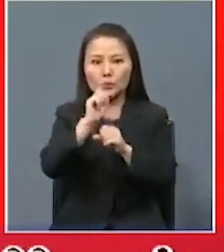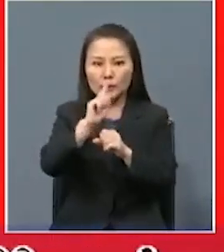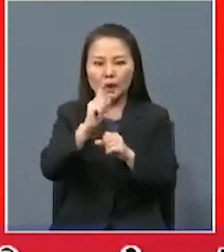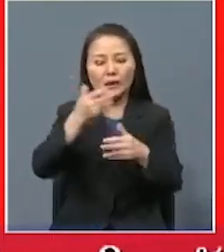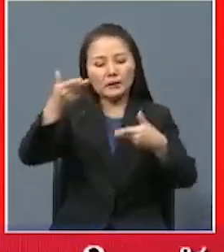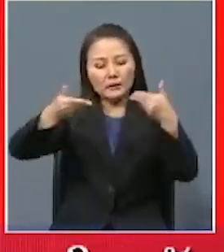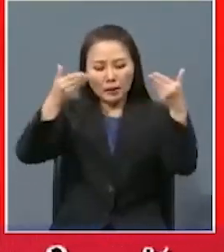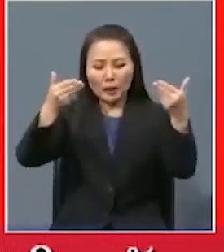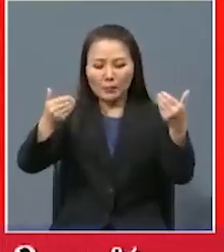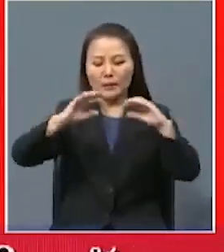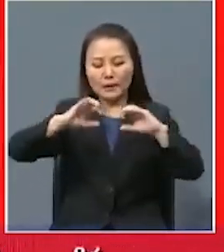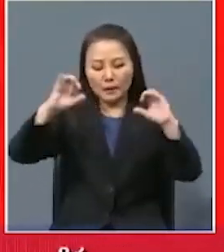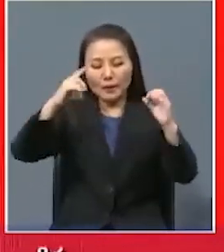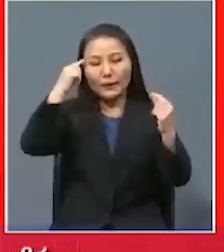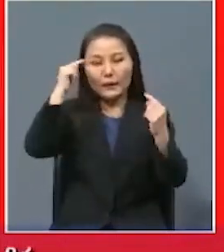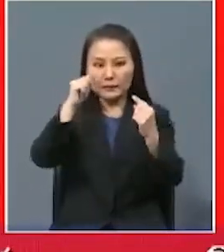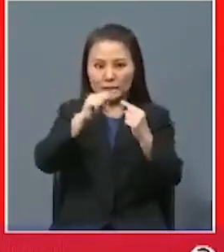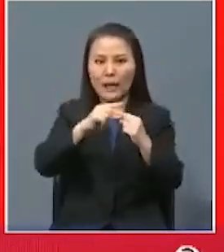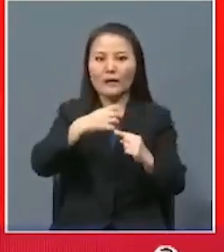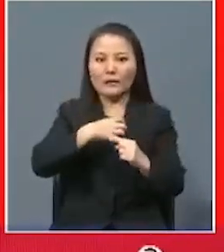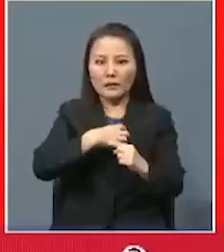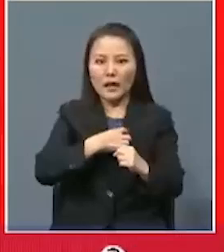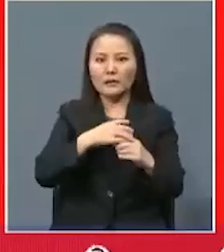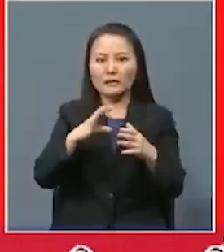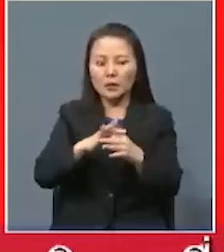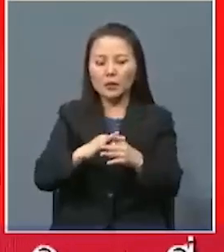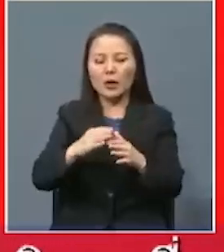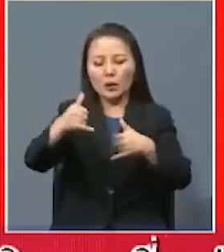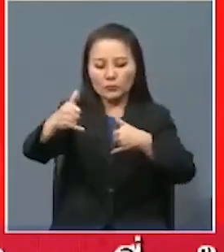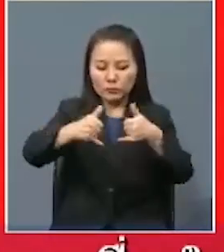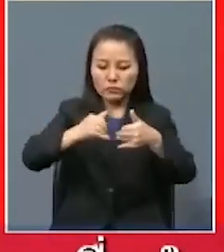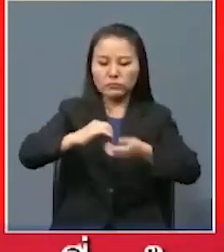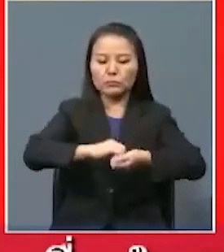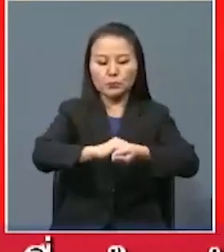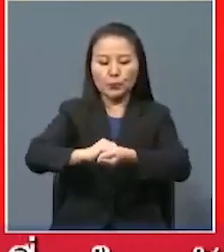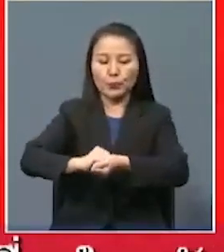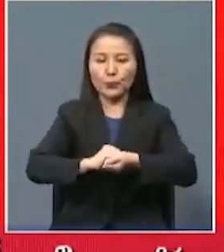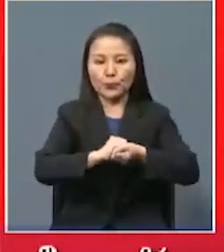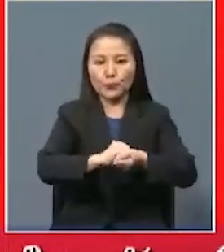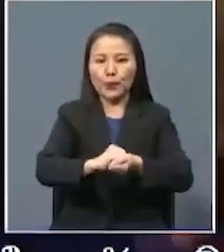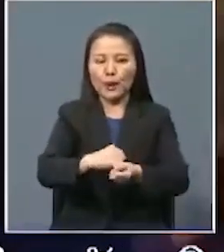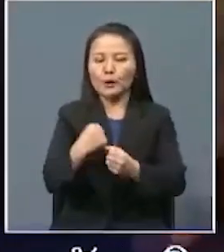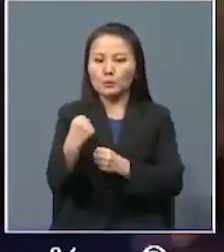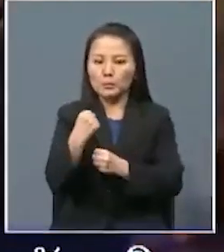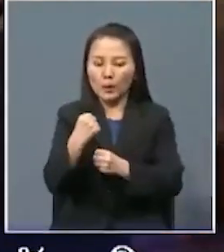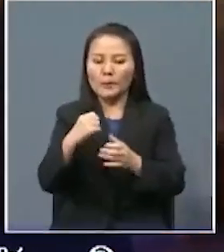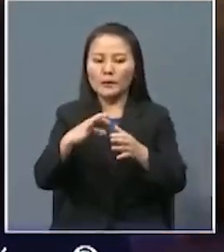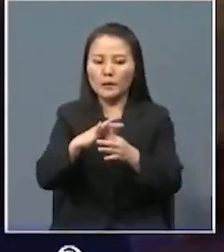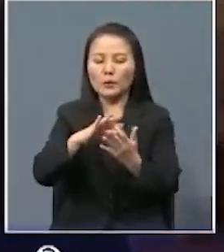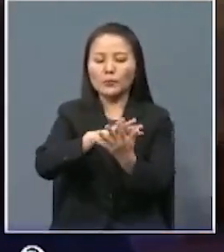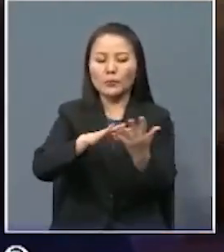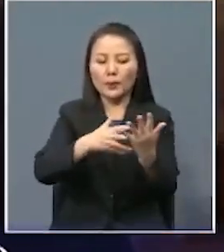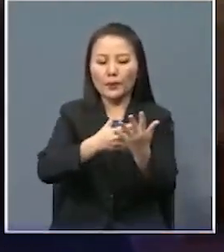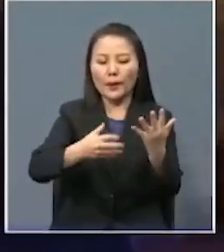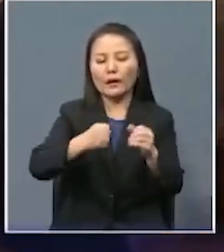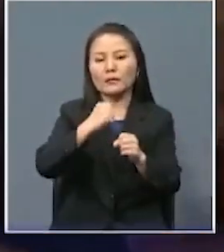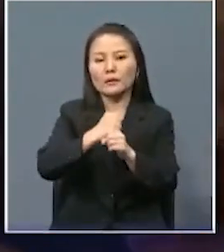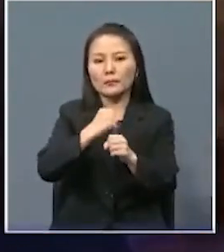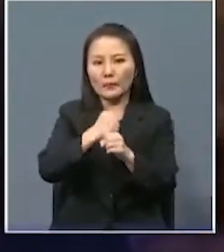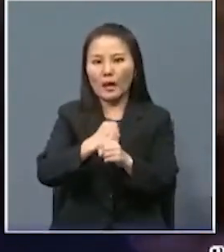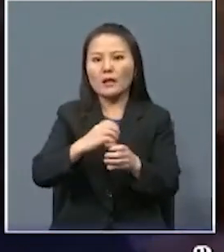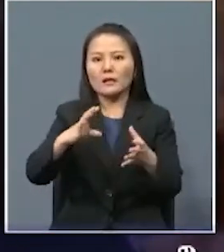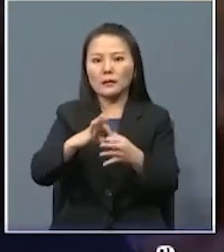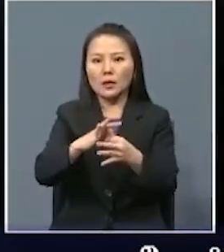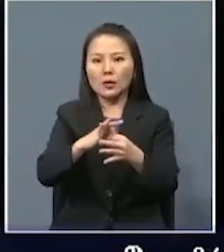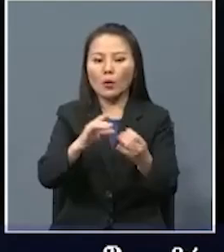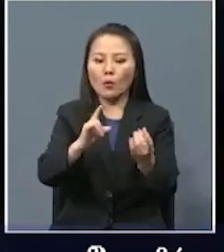ความมุ่งมั่นตั้งใจของรัฐบาลที่จะสร้างเวทีการรวมพลังของทุกภาคส่วนเพื่อร่วมกันขับเคลื่อนนโยบาย Soft Powerซึ่งถือเป็น